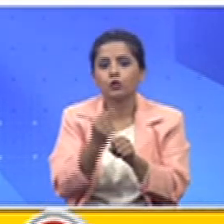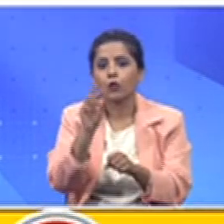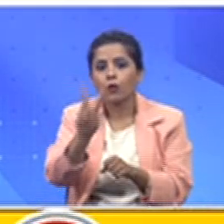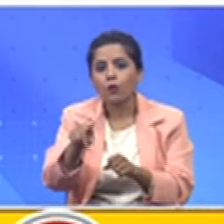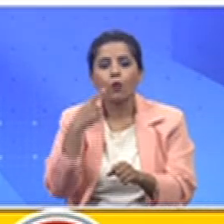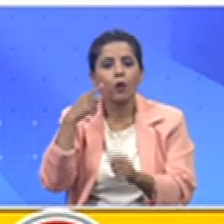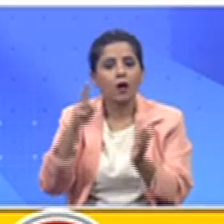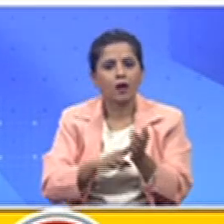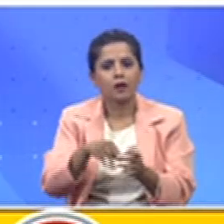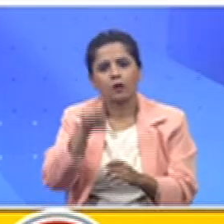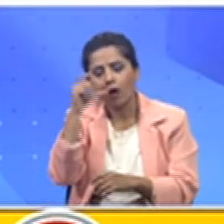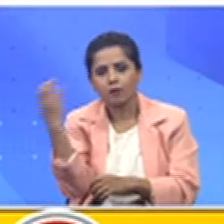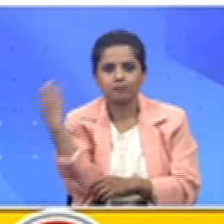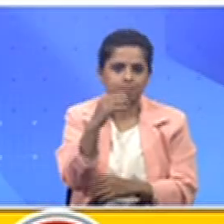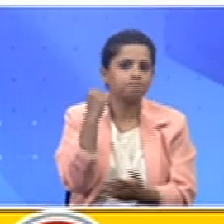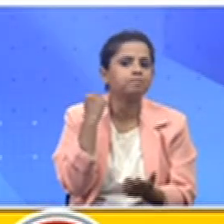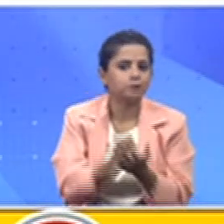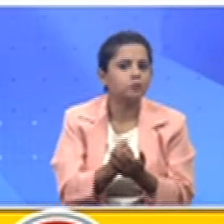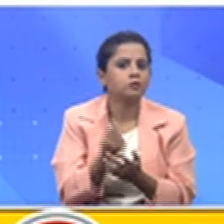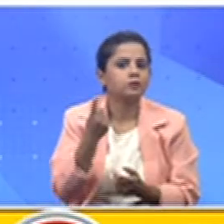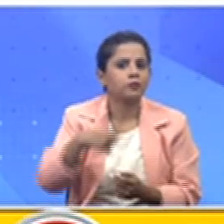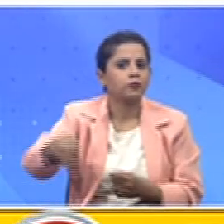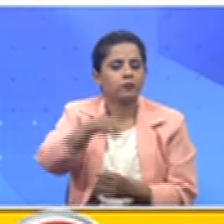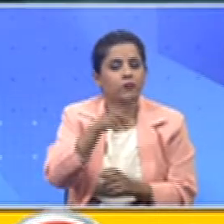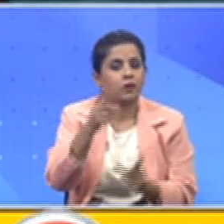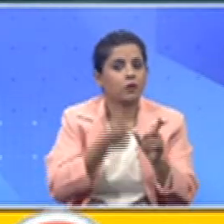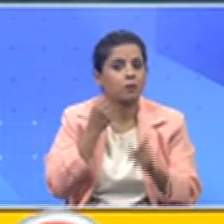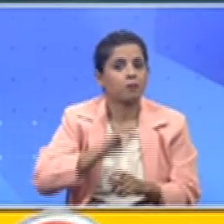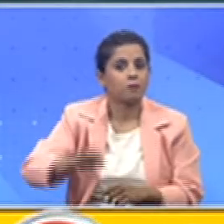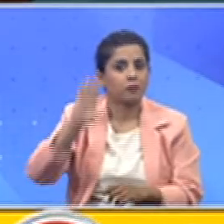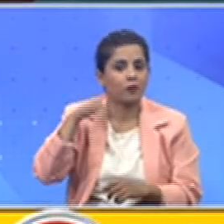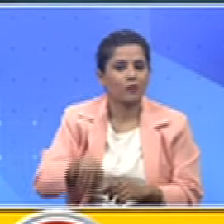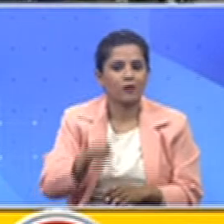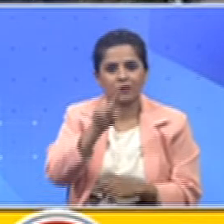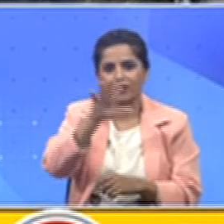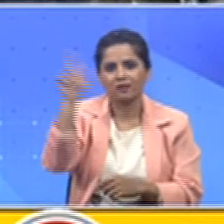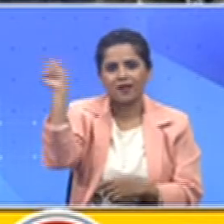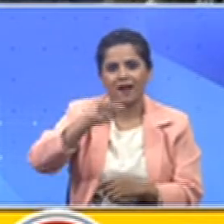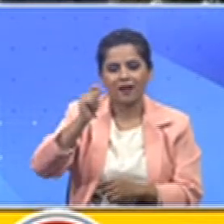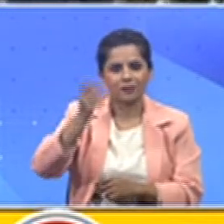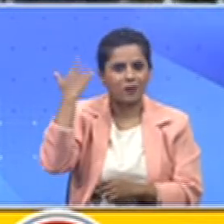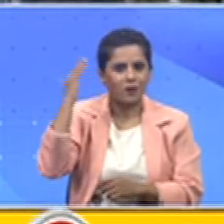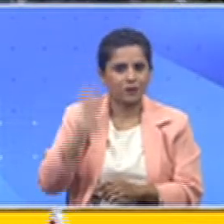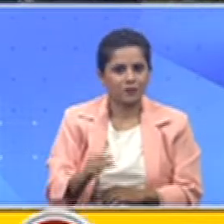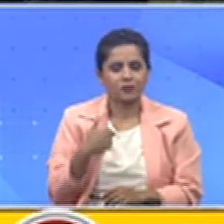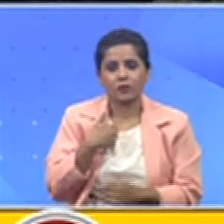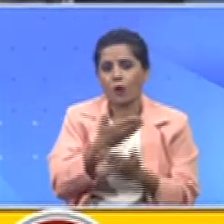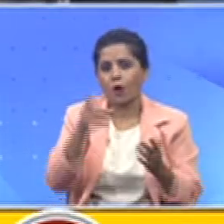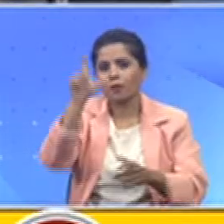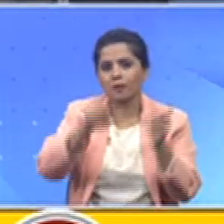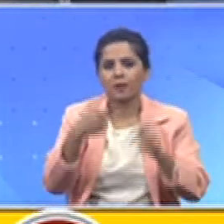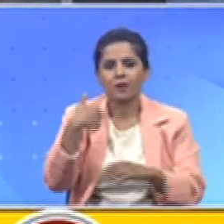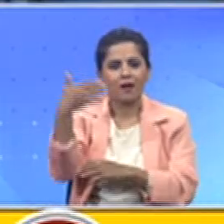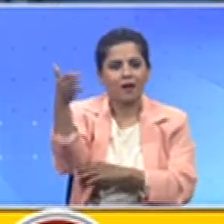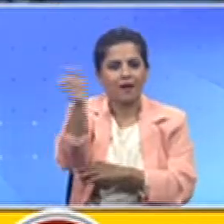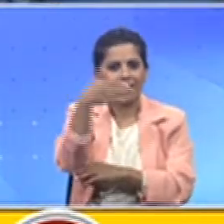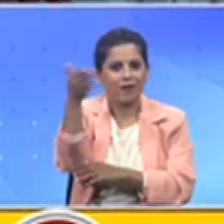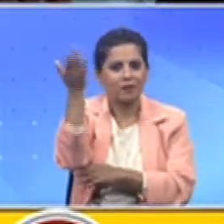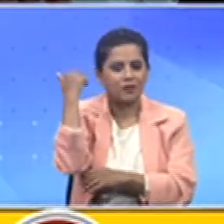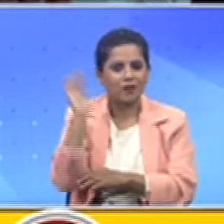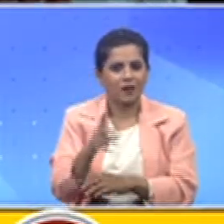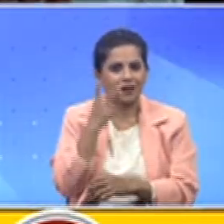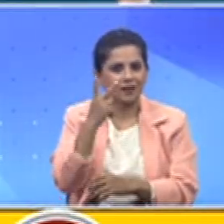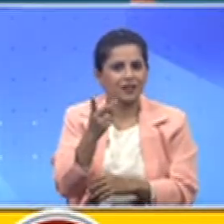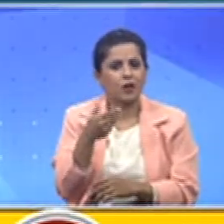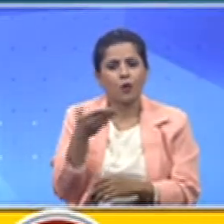yuva.gov.in पर जरूर अपलोड करें। पिछले वर्ष स्वतंत्रता दिवस के अवसर पर हर घर तिरंगा अभियान के लिए